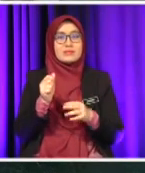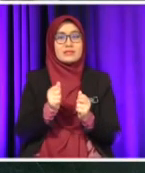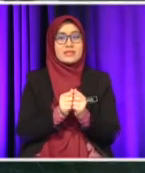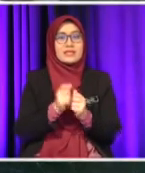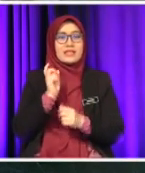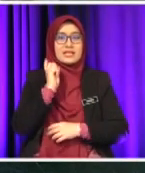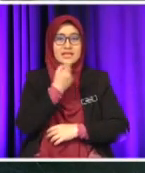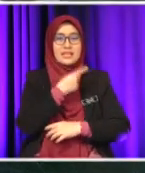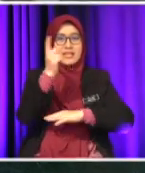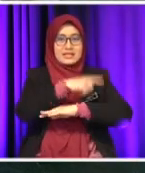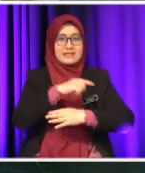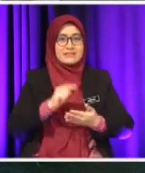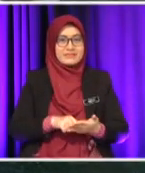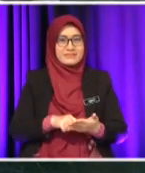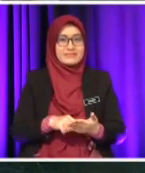mereka